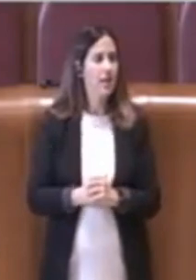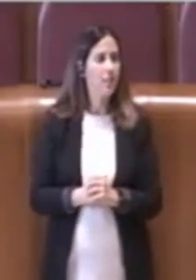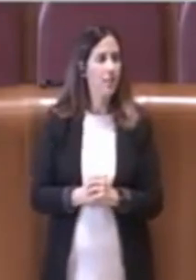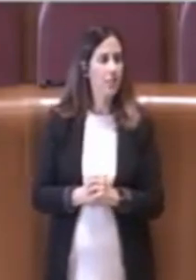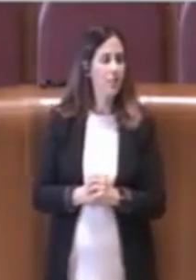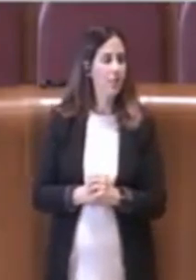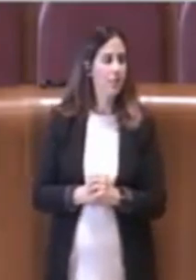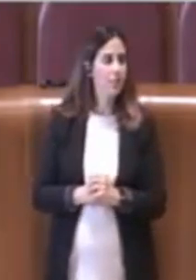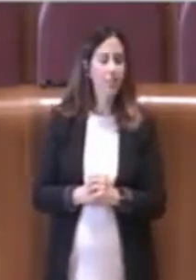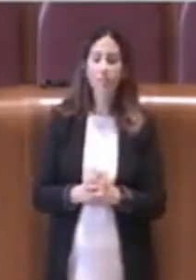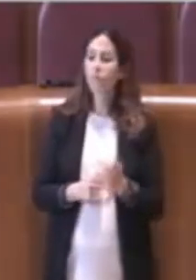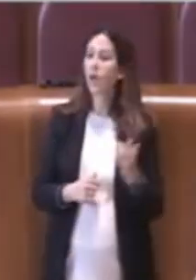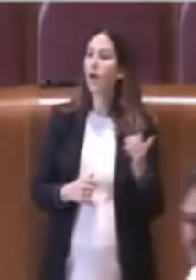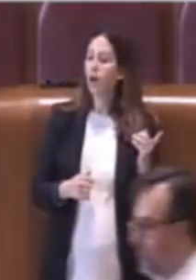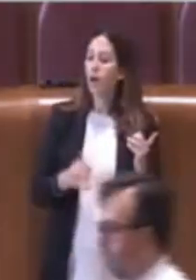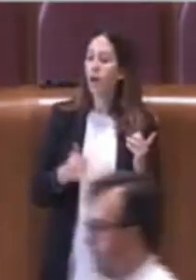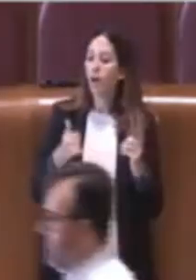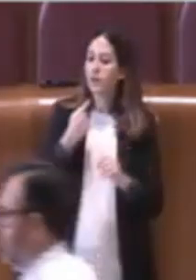dicevo